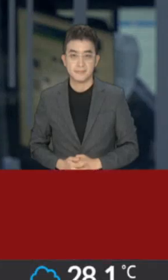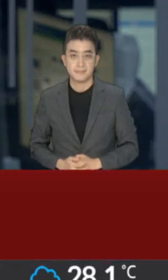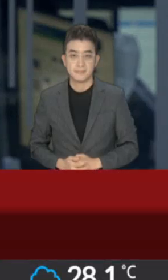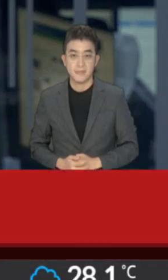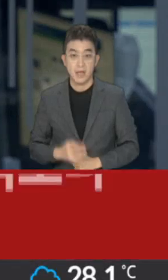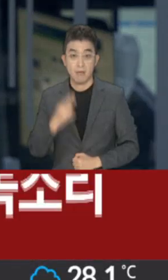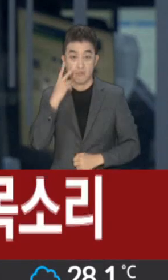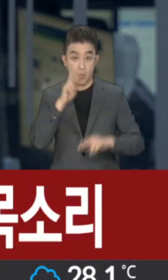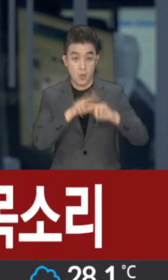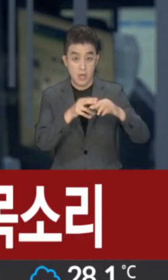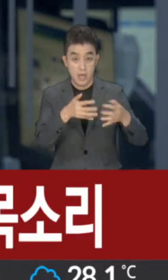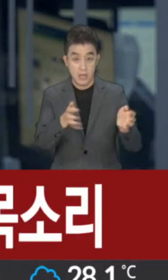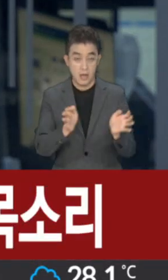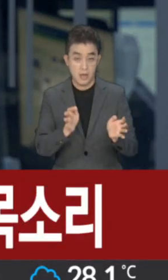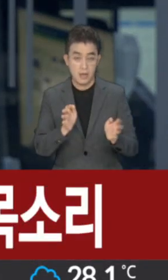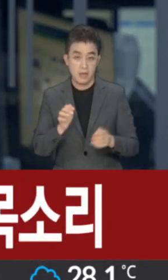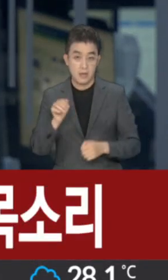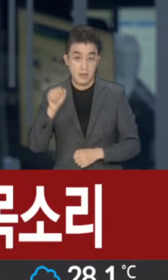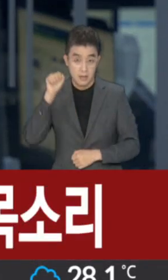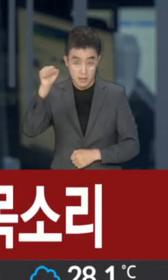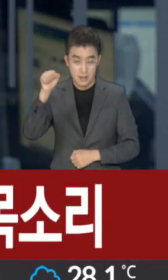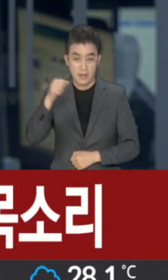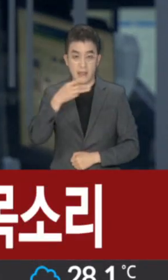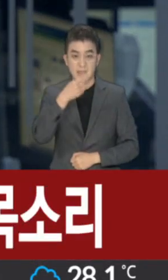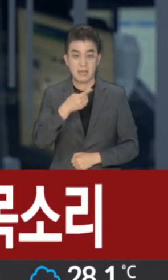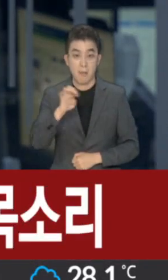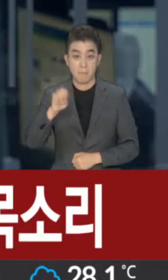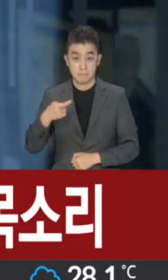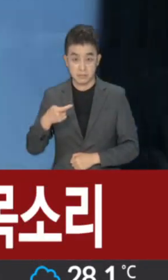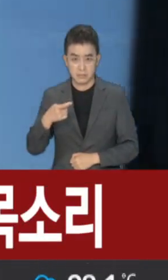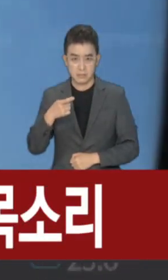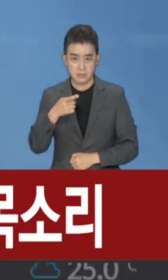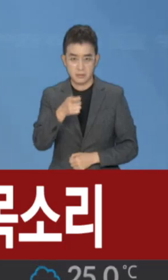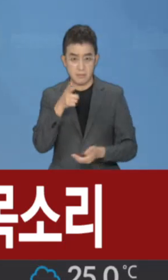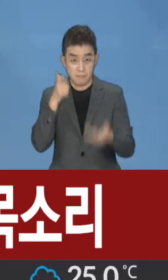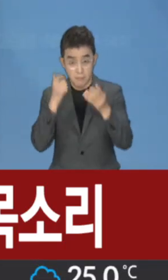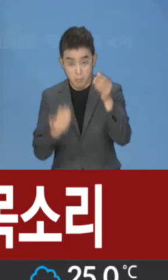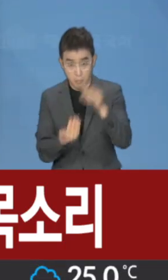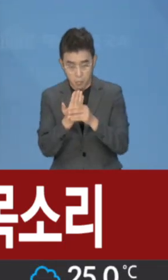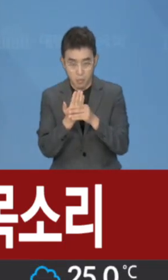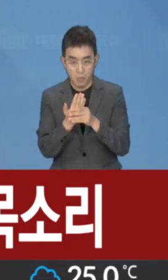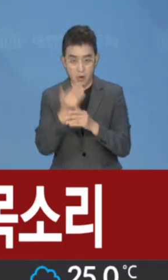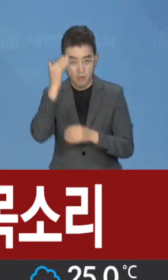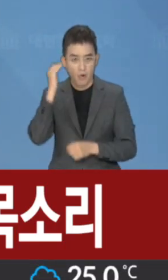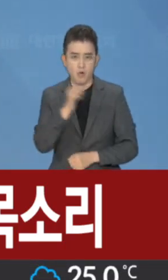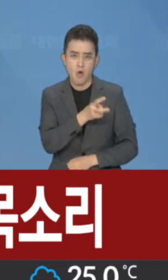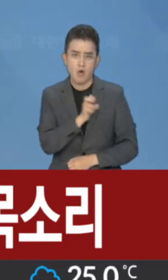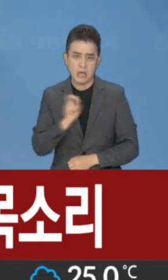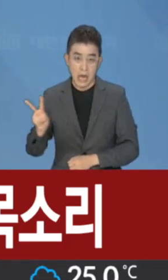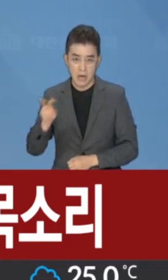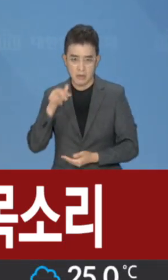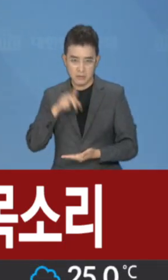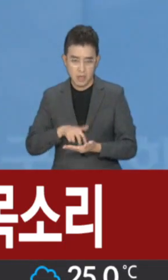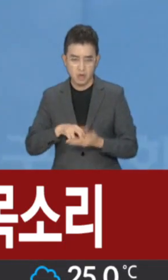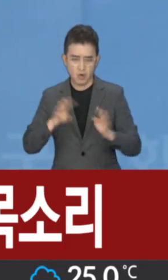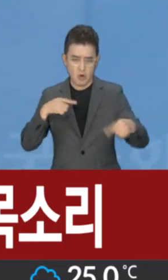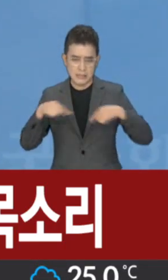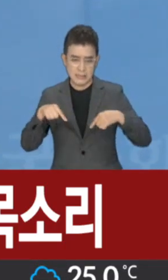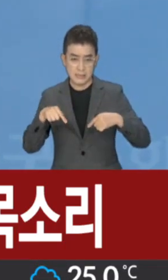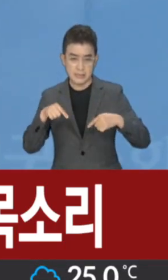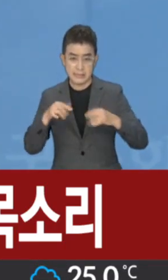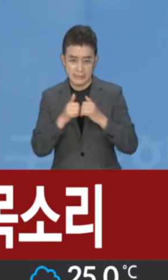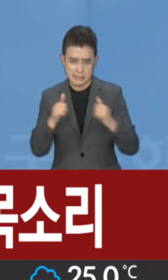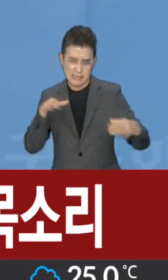네 미국 공화당 대선 후보인 도널드 트럼프 전 대통령을 향한 총격 사건을 놓고 여야 모두 정치인 테러 행위를